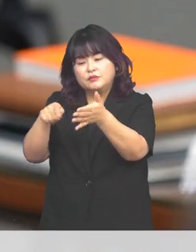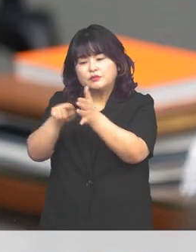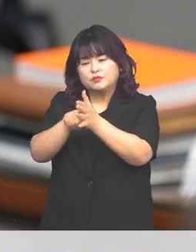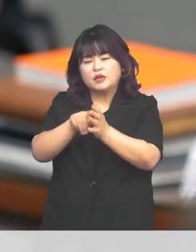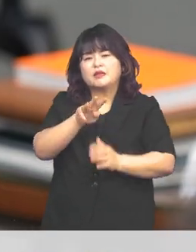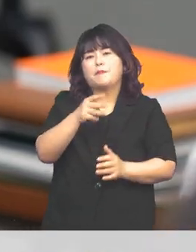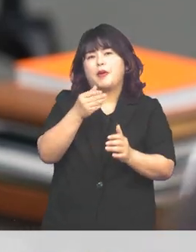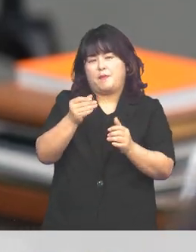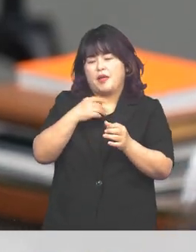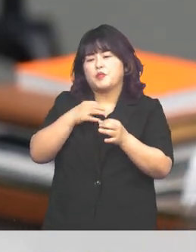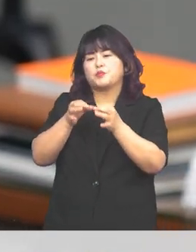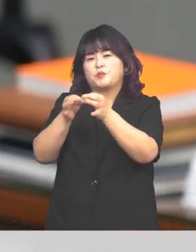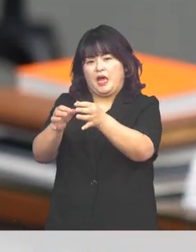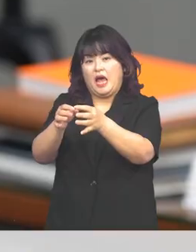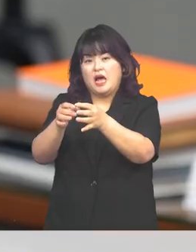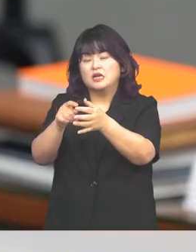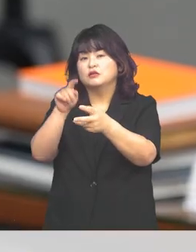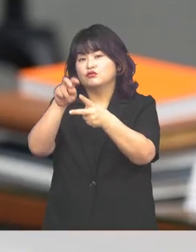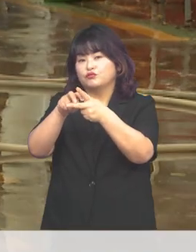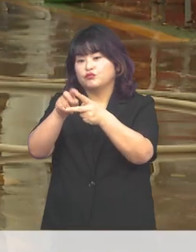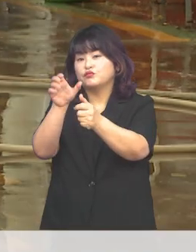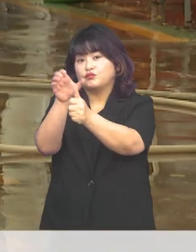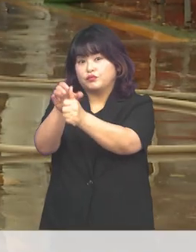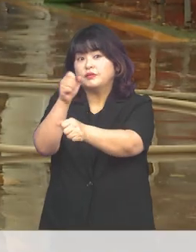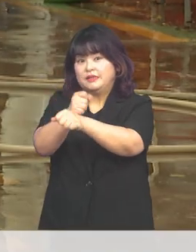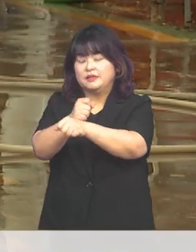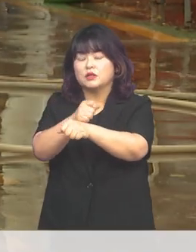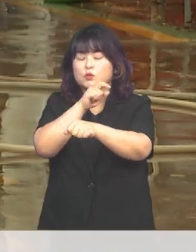원을 용인시자원봉사센터에 지정 기탁했습니다.